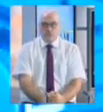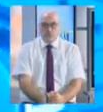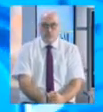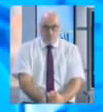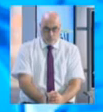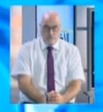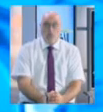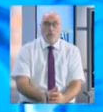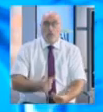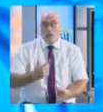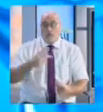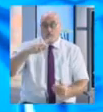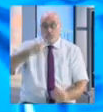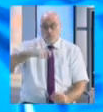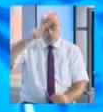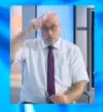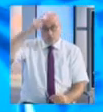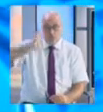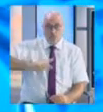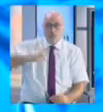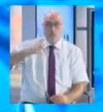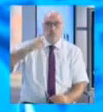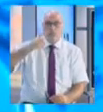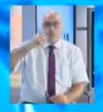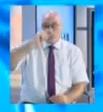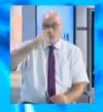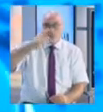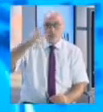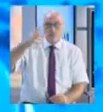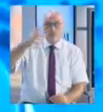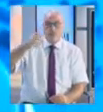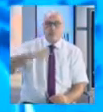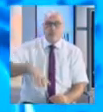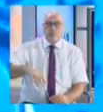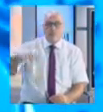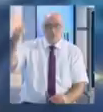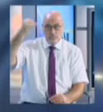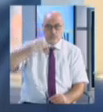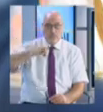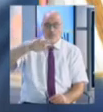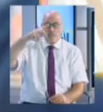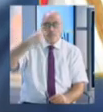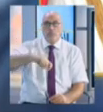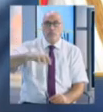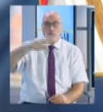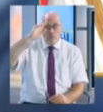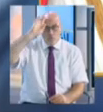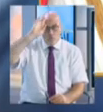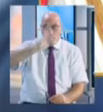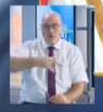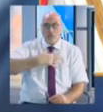كما تلقى رئيس الجمهورية سيد عبد المجيد تبون أمس برقية تعزية من أخيه صاحب السمو أمير دولة